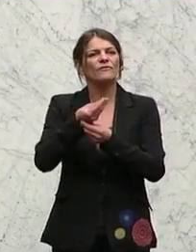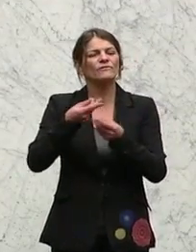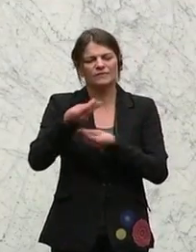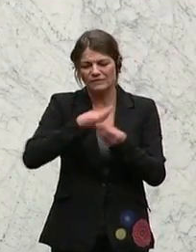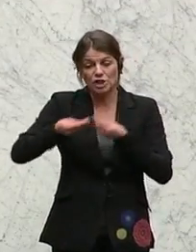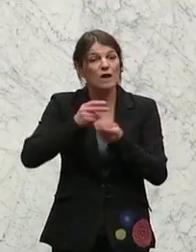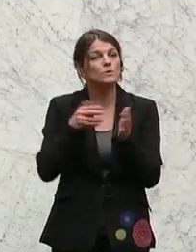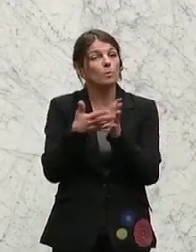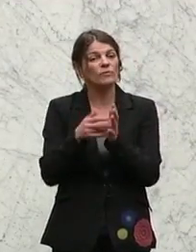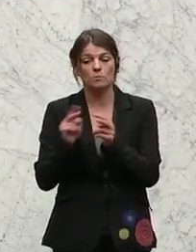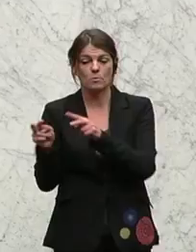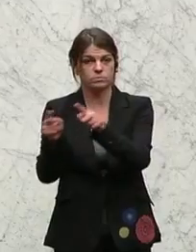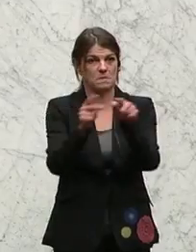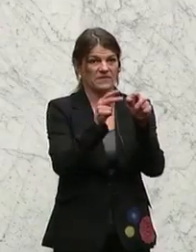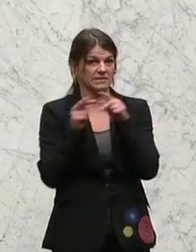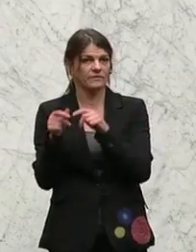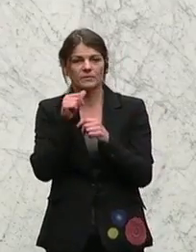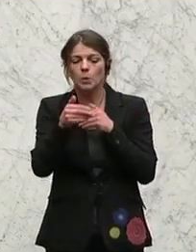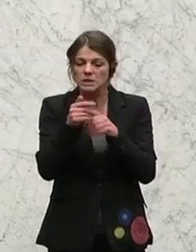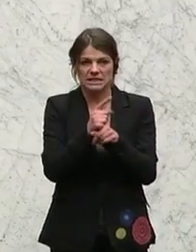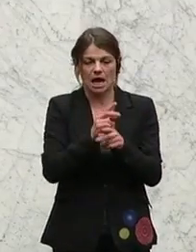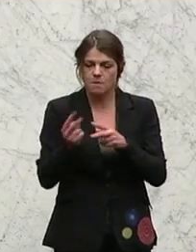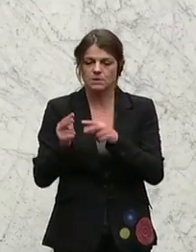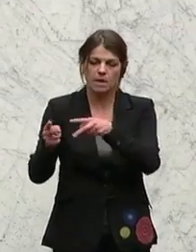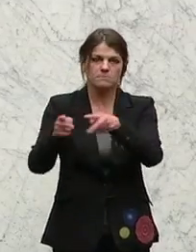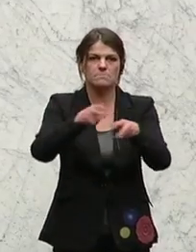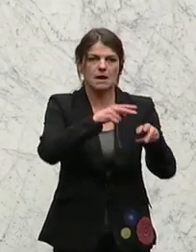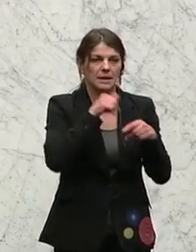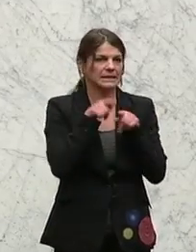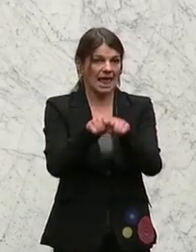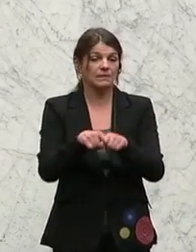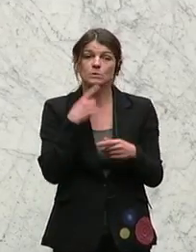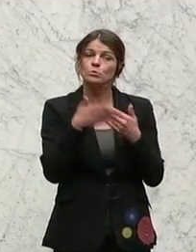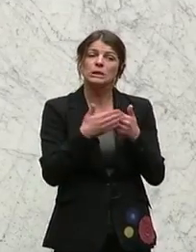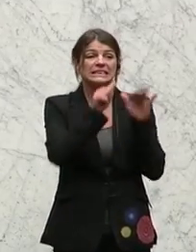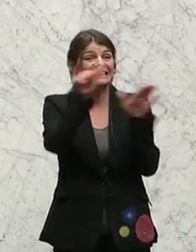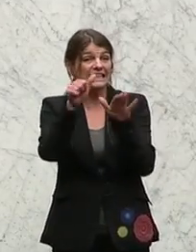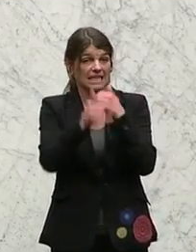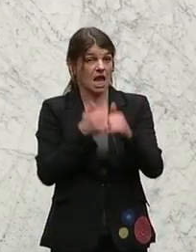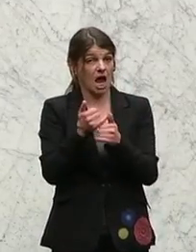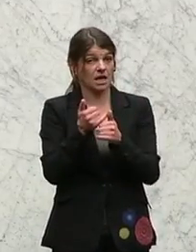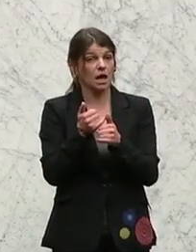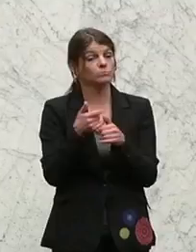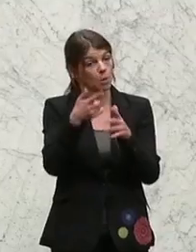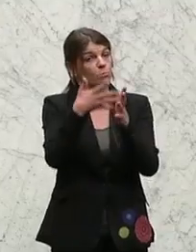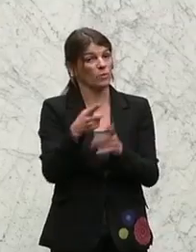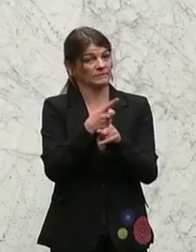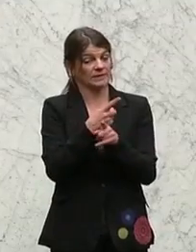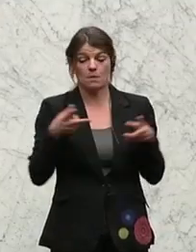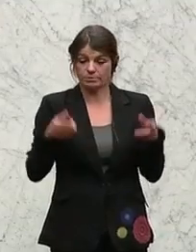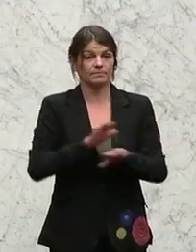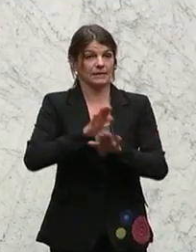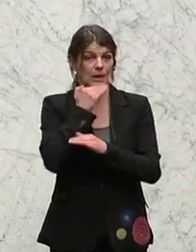Wirtschaftsprüfern mit einem kürzeren Rhythmus. Ja, wir schlagen vor, auf 6 Jahre die Prüfzeit zu